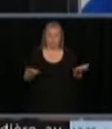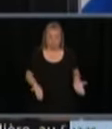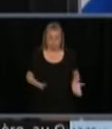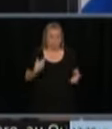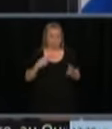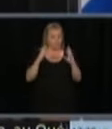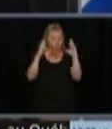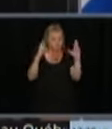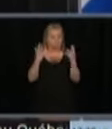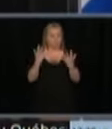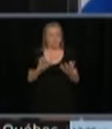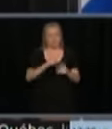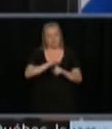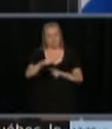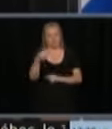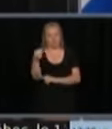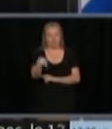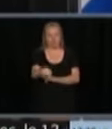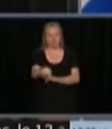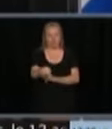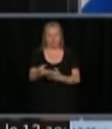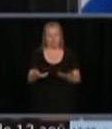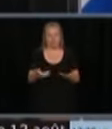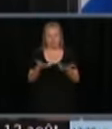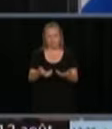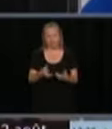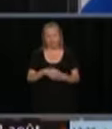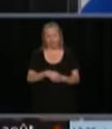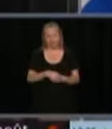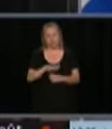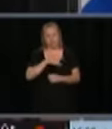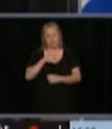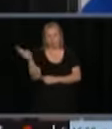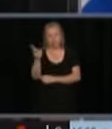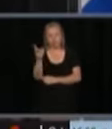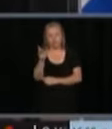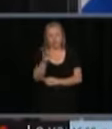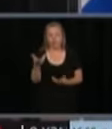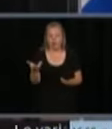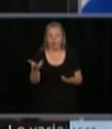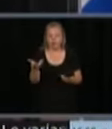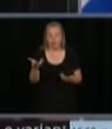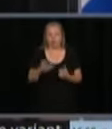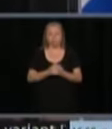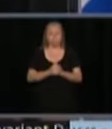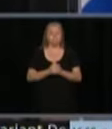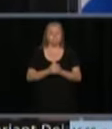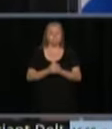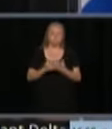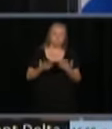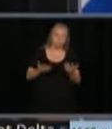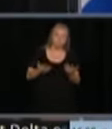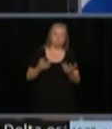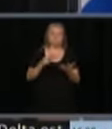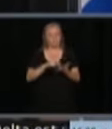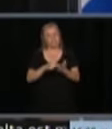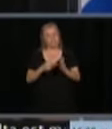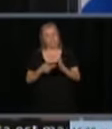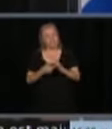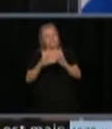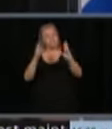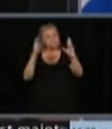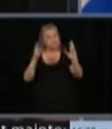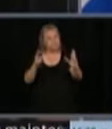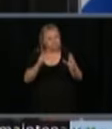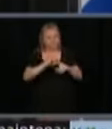qu'il y a quand même une certaine urgence d'agir. Et donc, on aimerait que ça soit la semaine prochaine. Maintenant, on veut